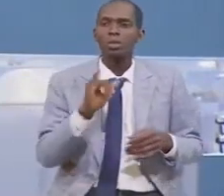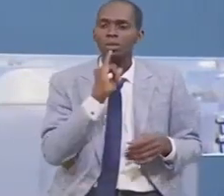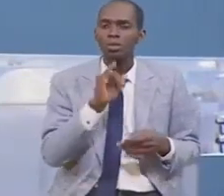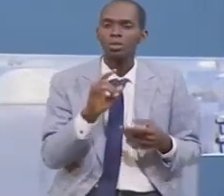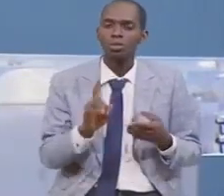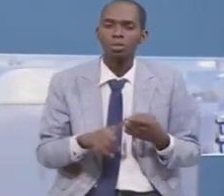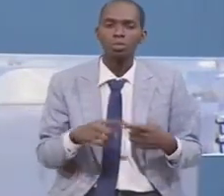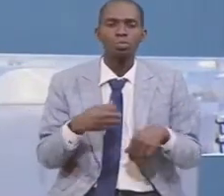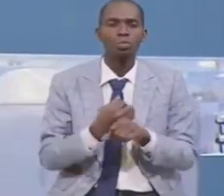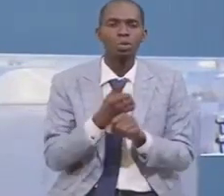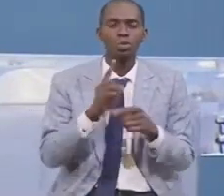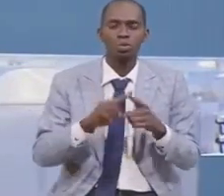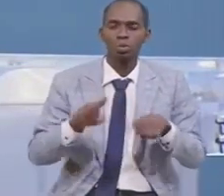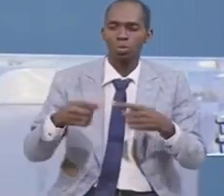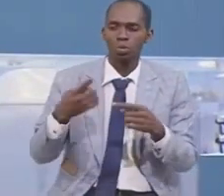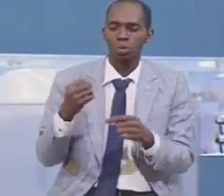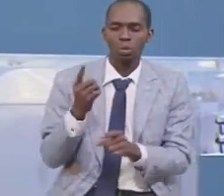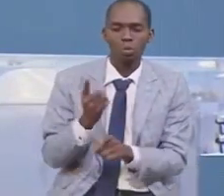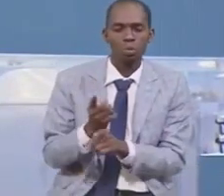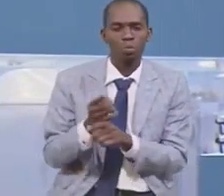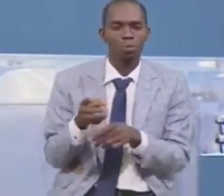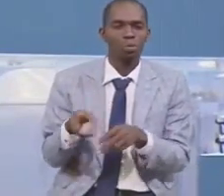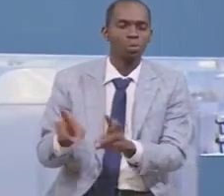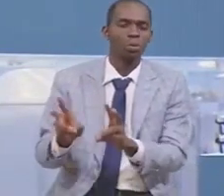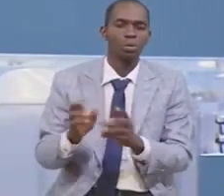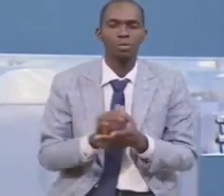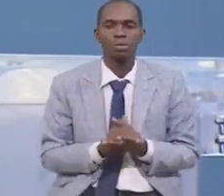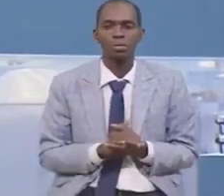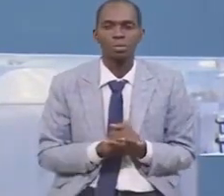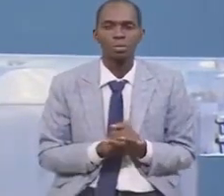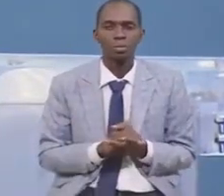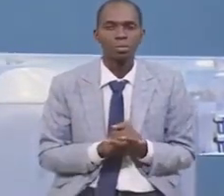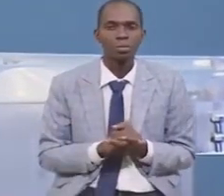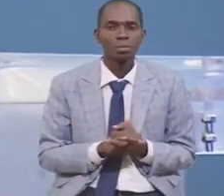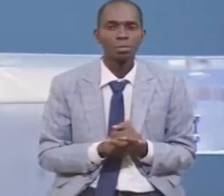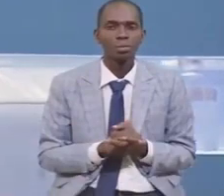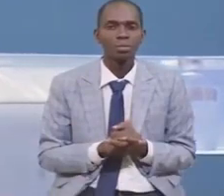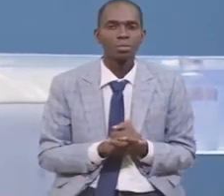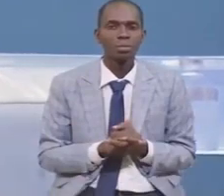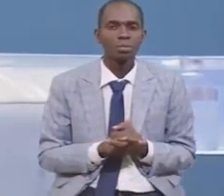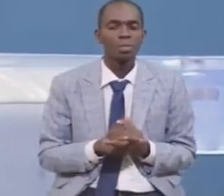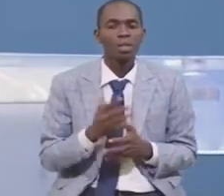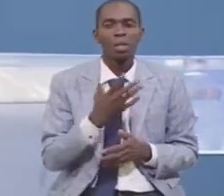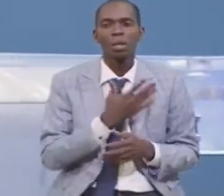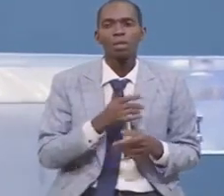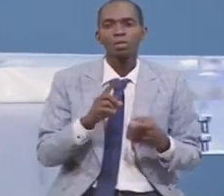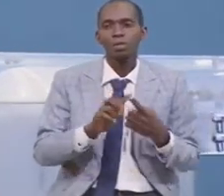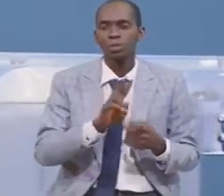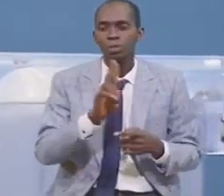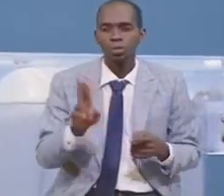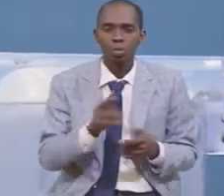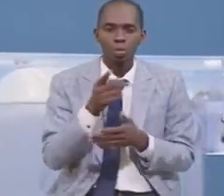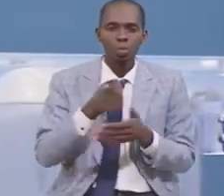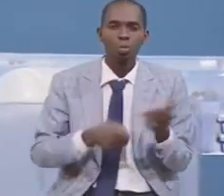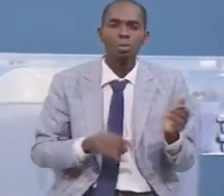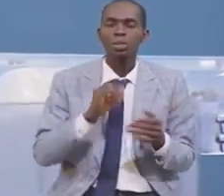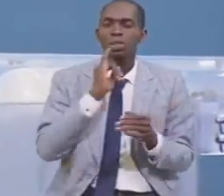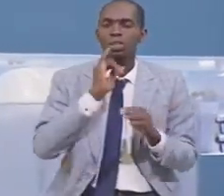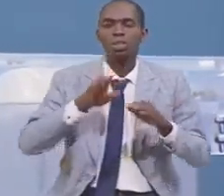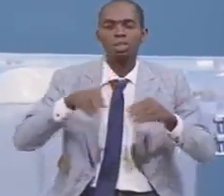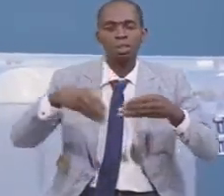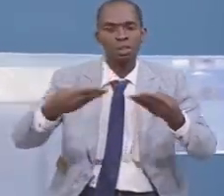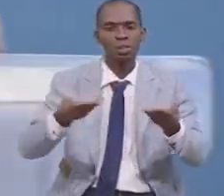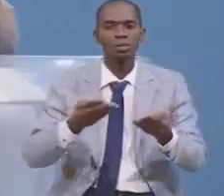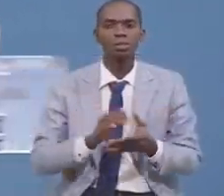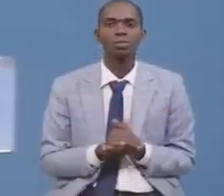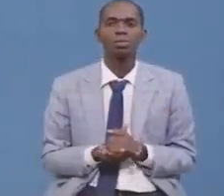right direction. ప్రభువు యొక్క ఆశావహ దృక్పథ ఎదురు చూపే మిమ్మల్ని సరైన దిశలో నడిపిస్తుంది. And to use what he has given. ఆయన మీకు ఇచ్చిన